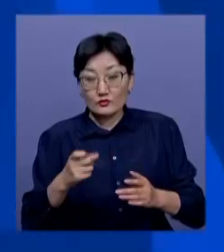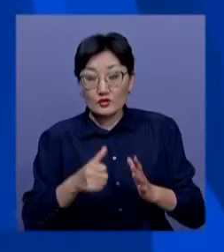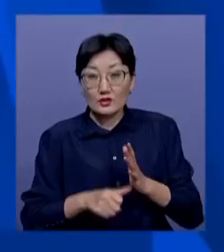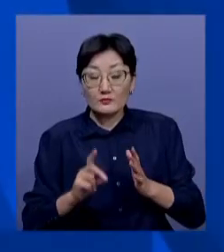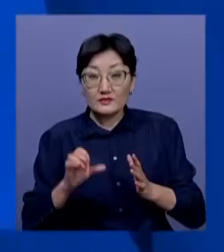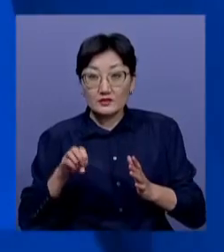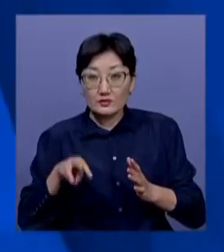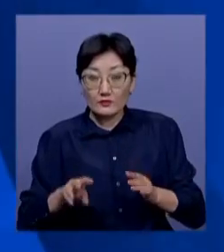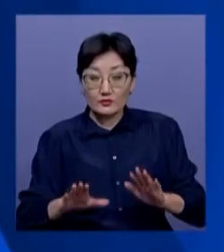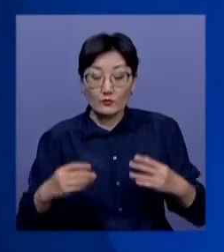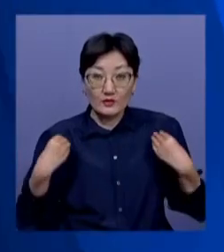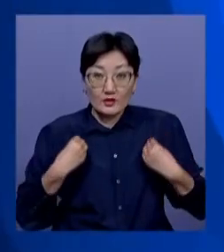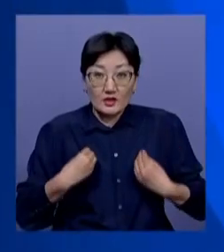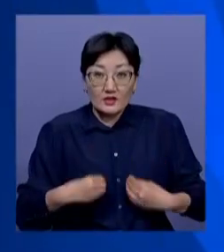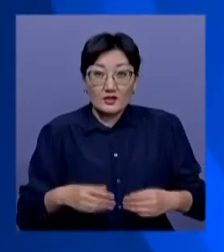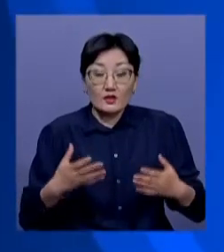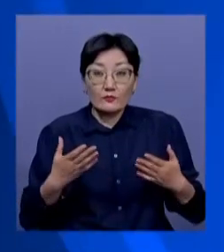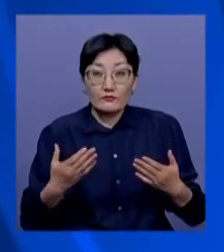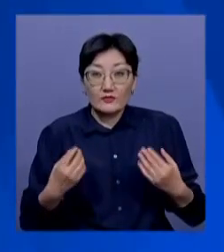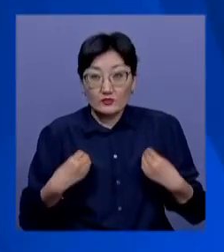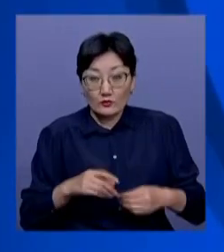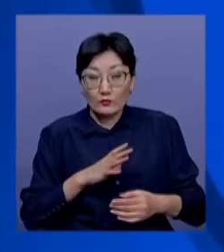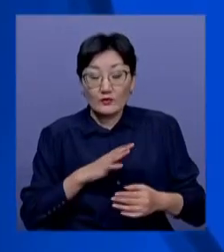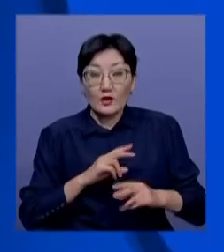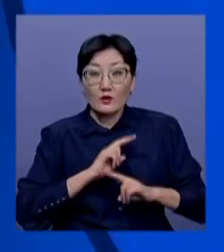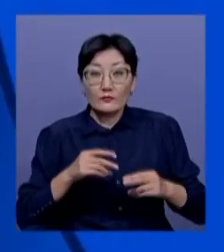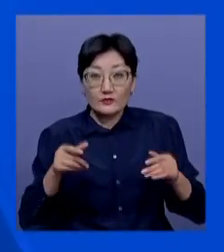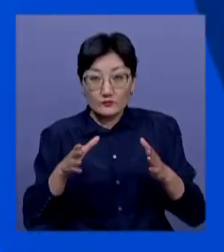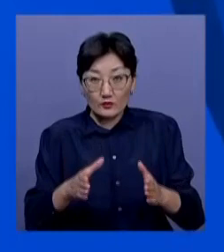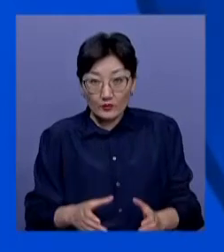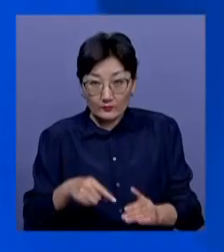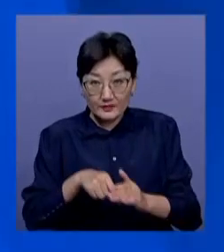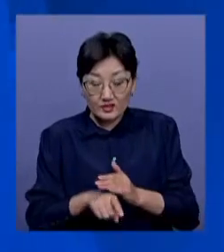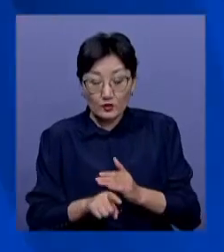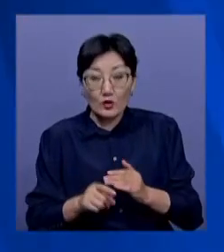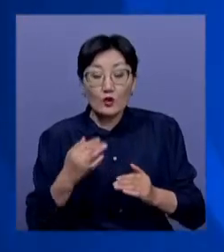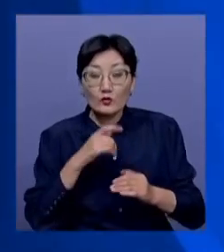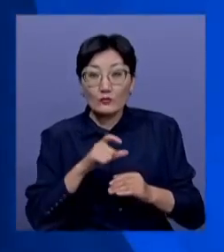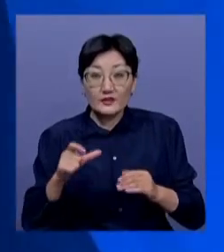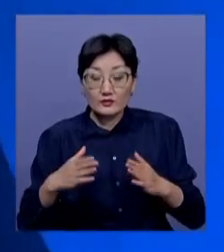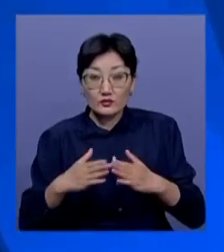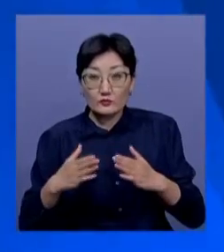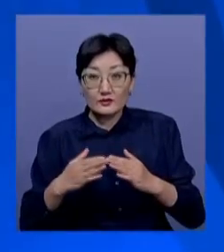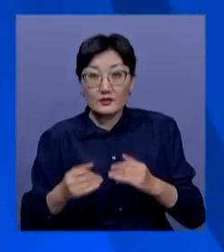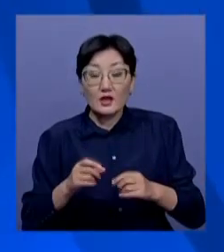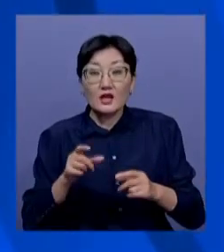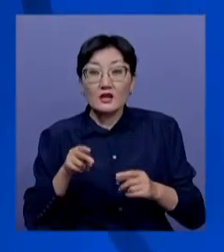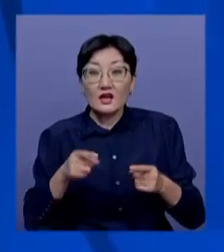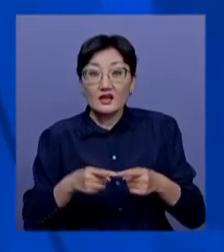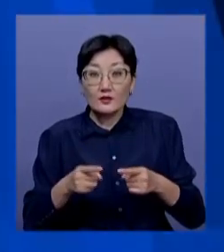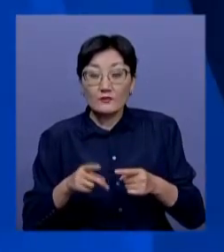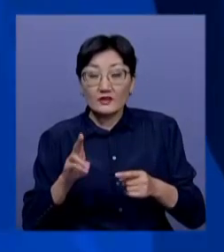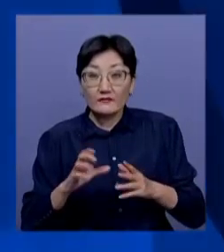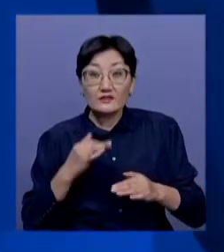сантиметр болған. Тек үстінде жеңіл киімдер болыпты. Мүрде табылған теріскей шағын ауданындағы көп қабатты үйлерде жалға берілетін пәтерлер